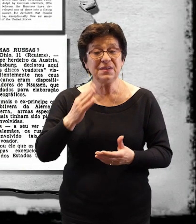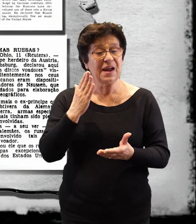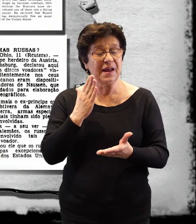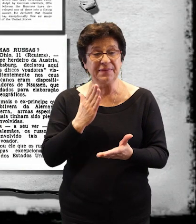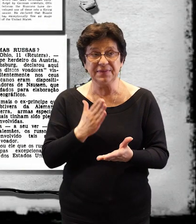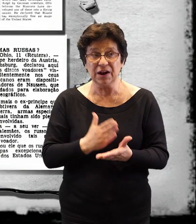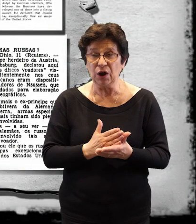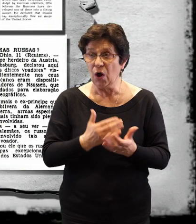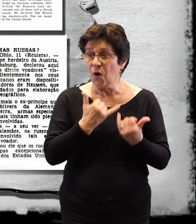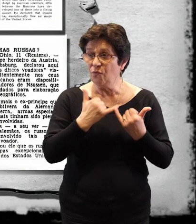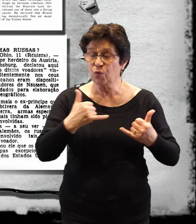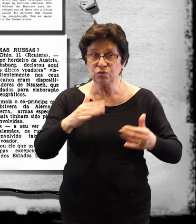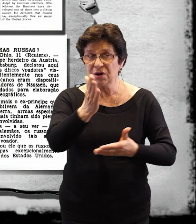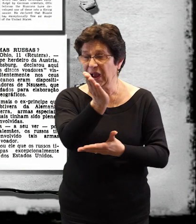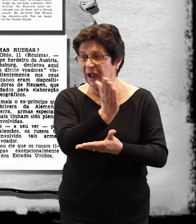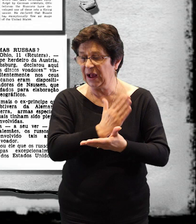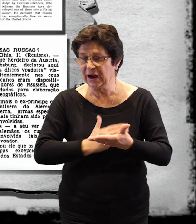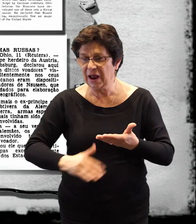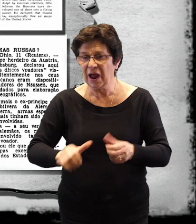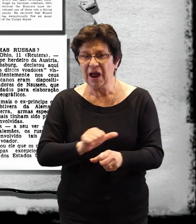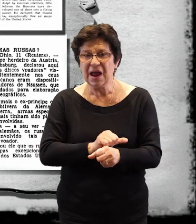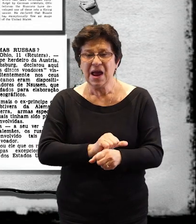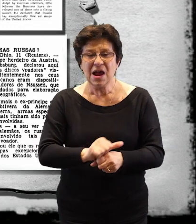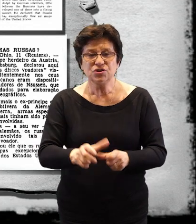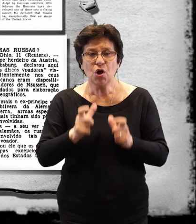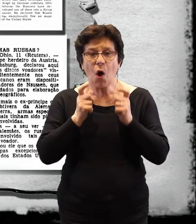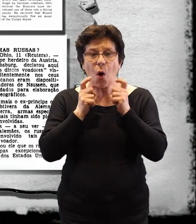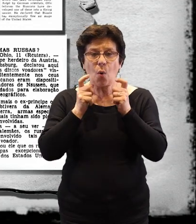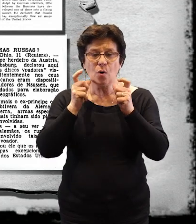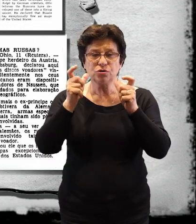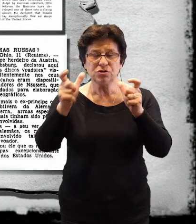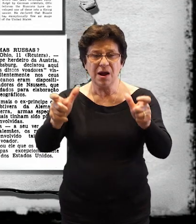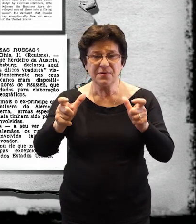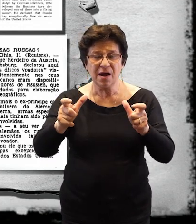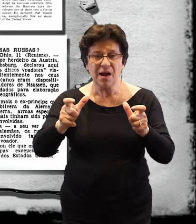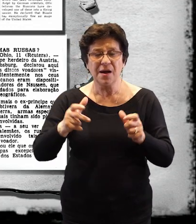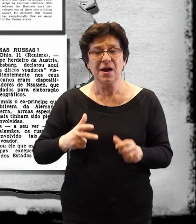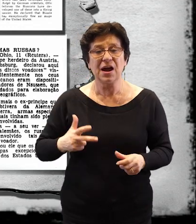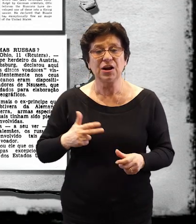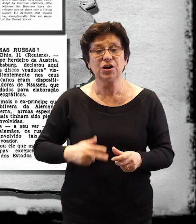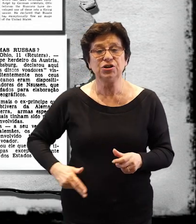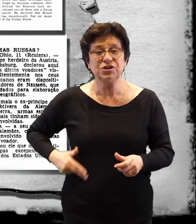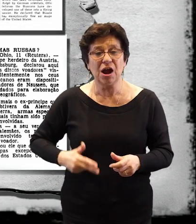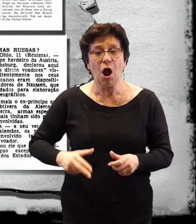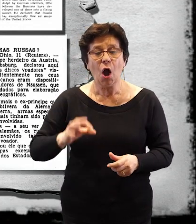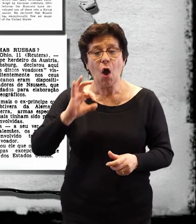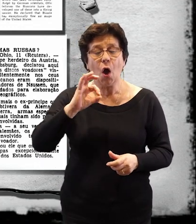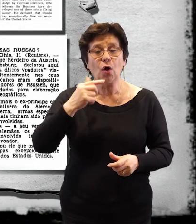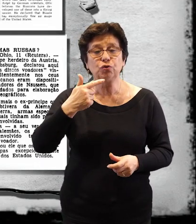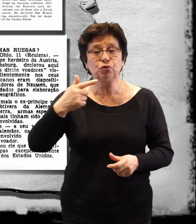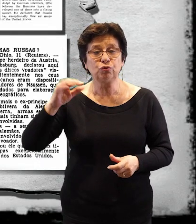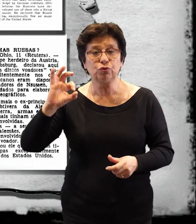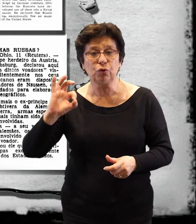wielu krajach pojawia się ogłoszenie księcia koronnego Ottona, który twierdzi, że niebawem